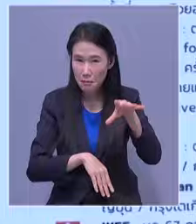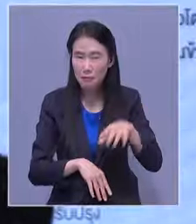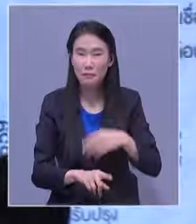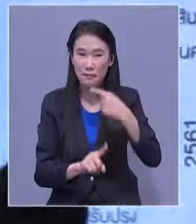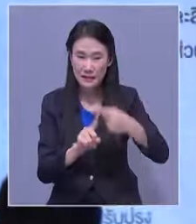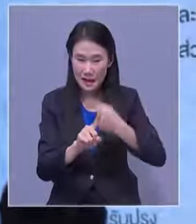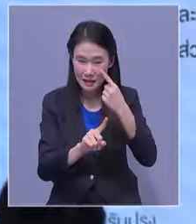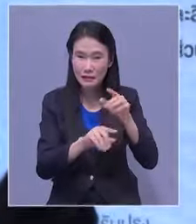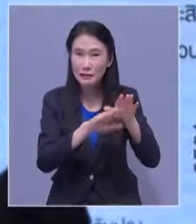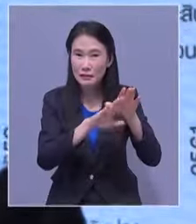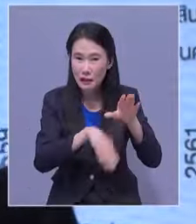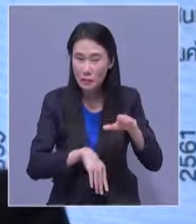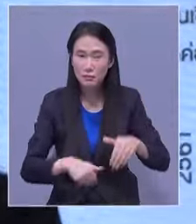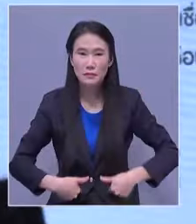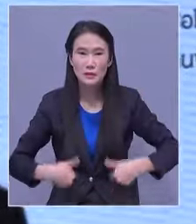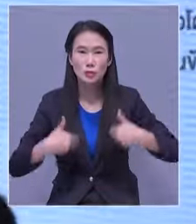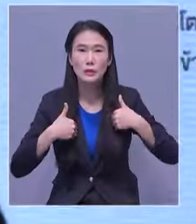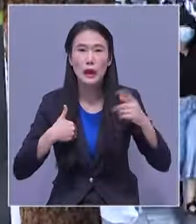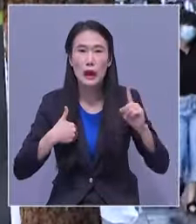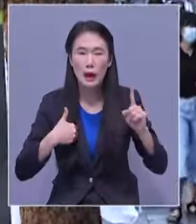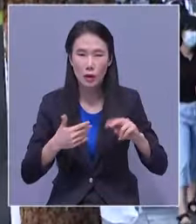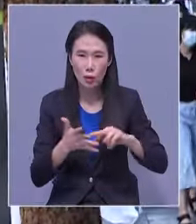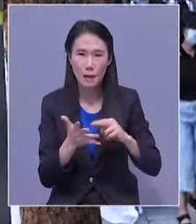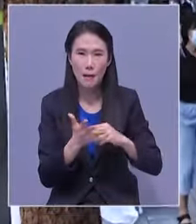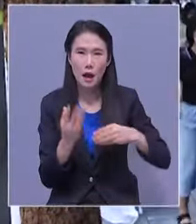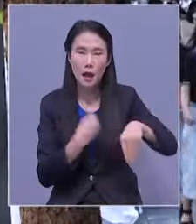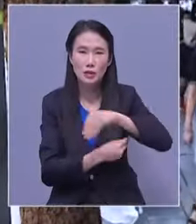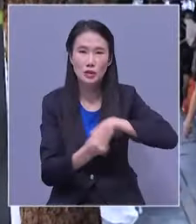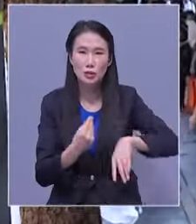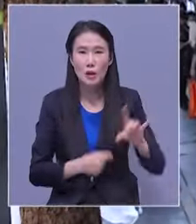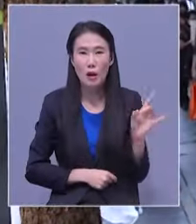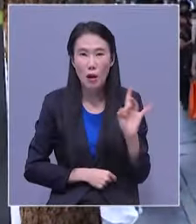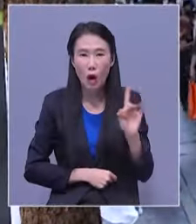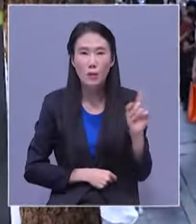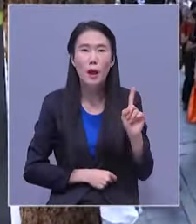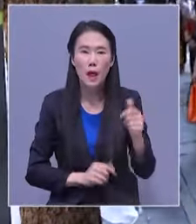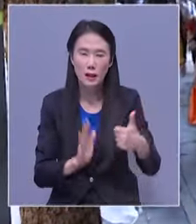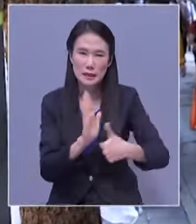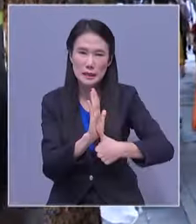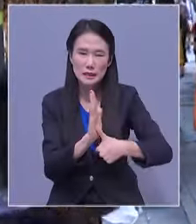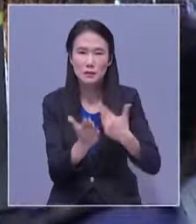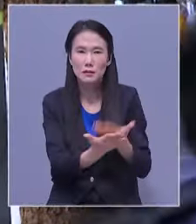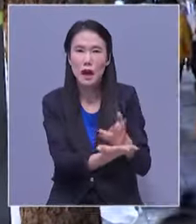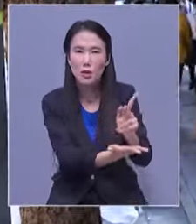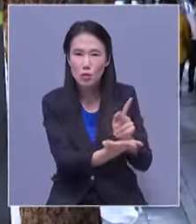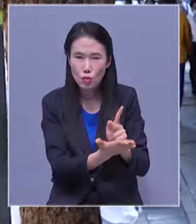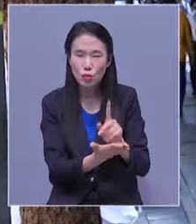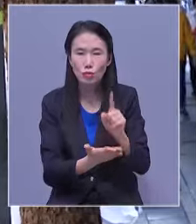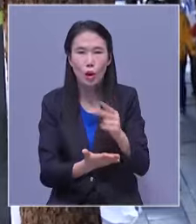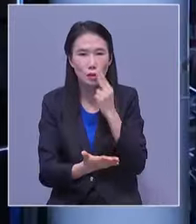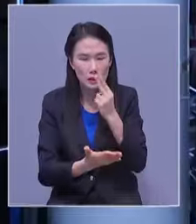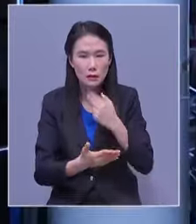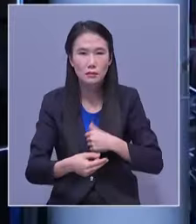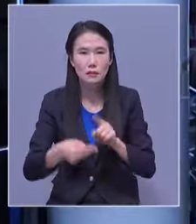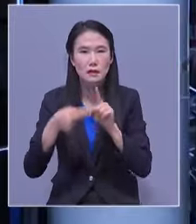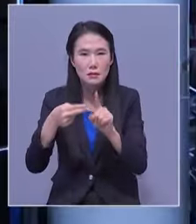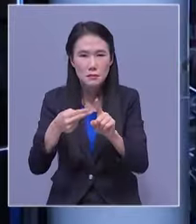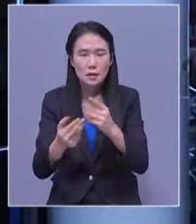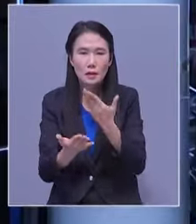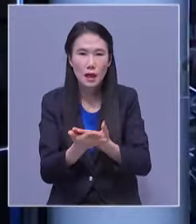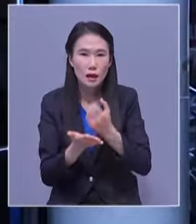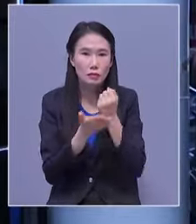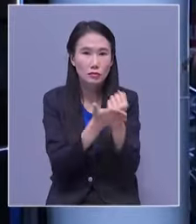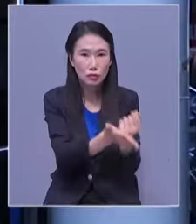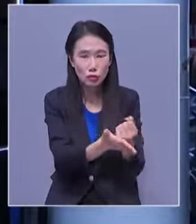ตอนนี้อยู่ได้ดวยการเป็ี่ค่ะดังนั้นก็ควรจะเดินหนาโครงการ Digital Wallet ต่อเพื่ทจะกระต้นเศรษฐกไทย